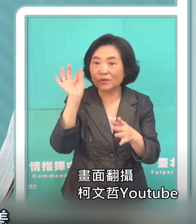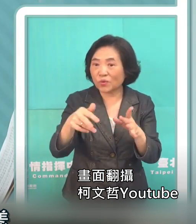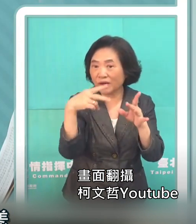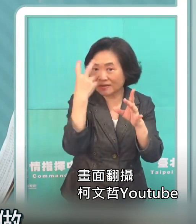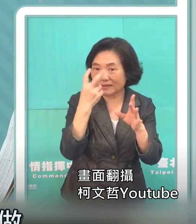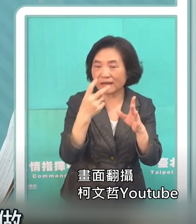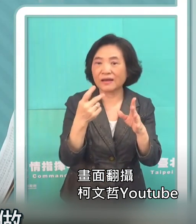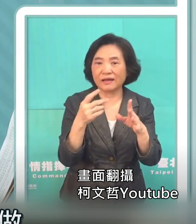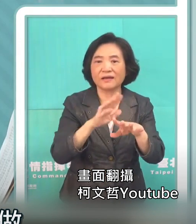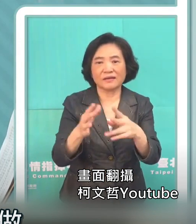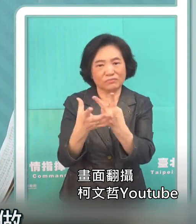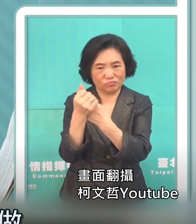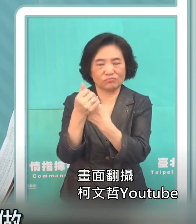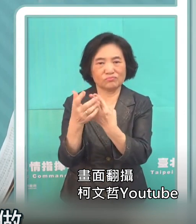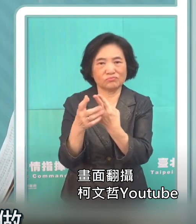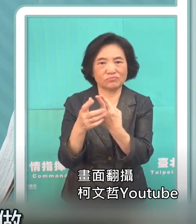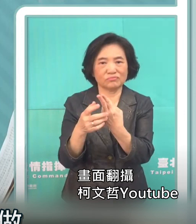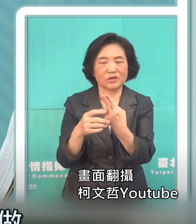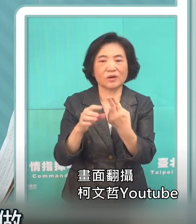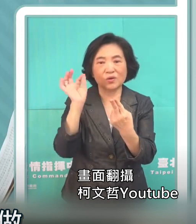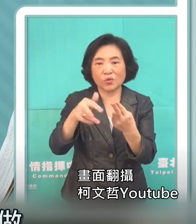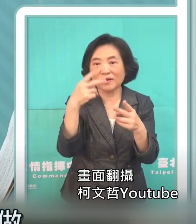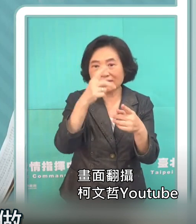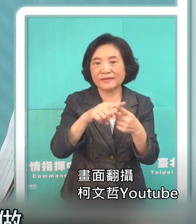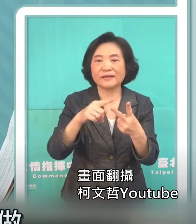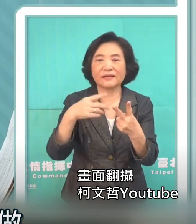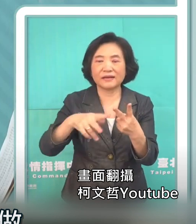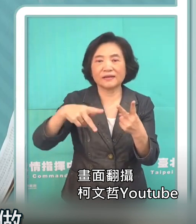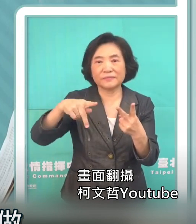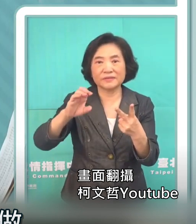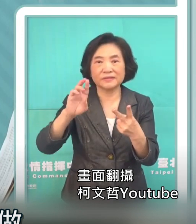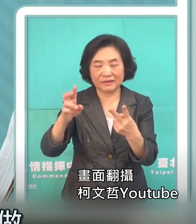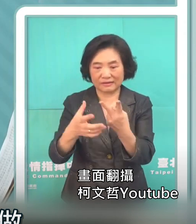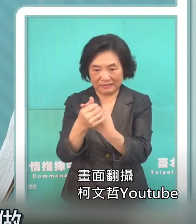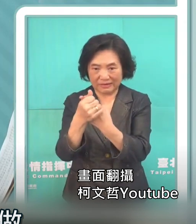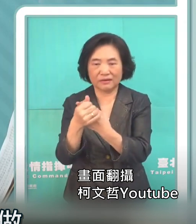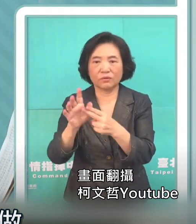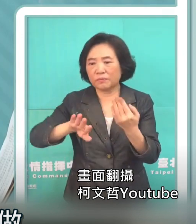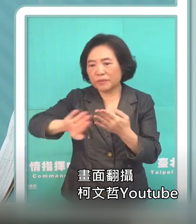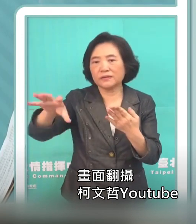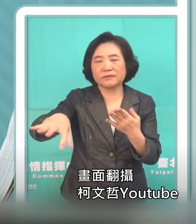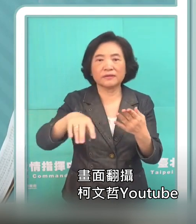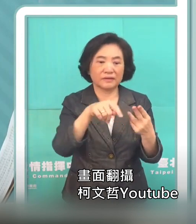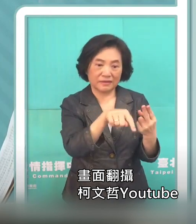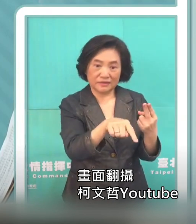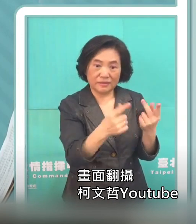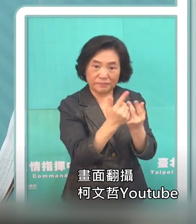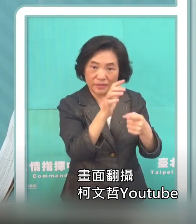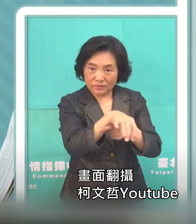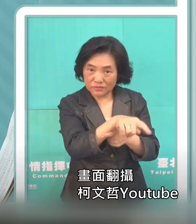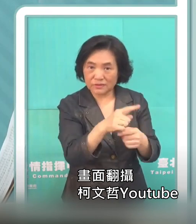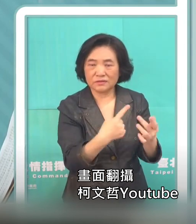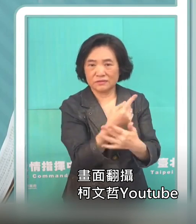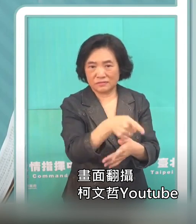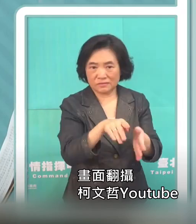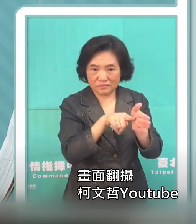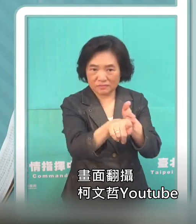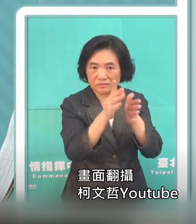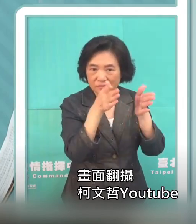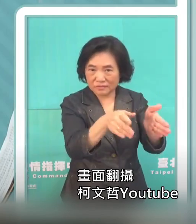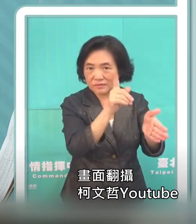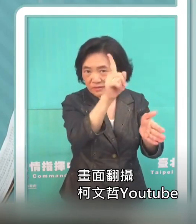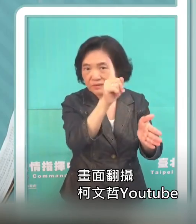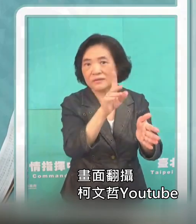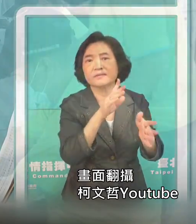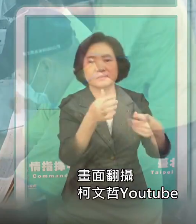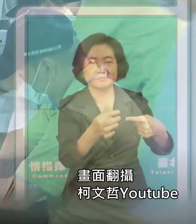还是一样，我们会做 PCR 跟快筛阴性、快筛两个同步做。 为了确保北农出入的工作人员不